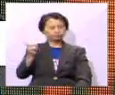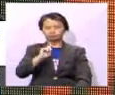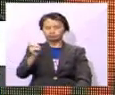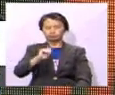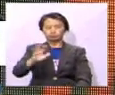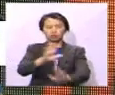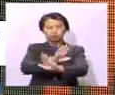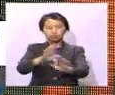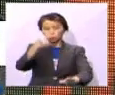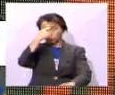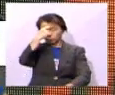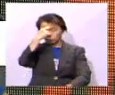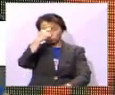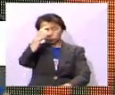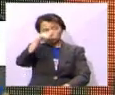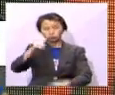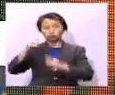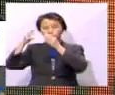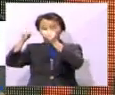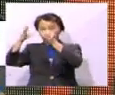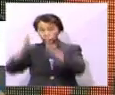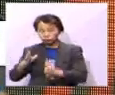Bukan untuk Cikgu Kasim.